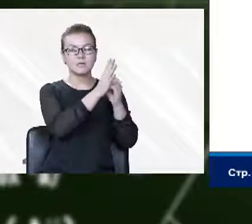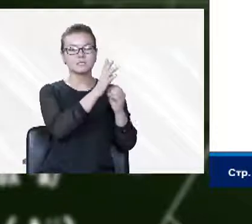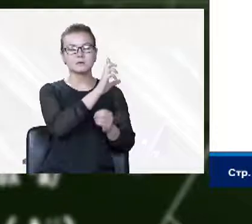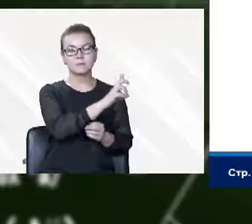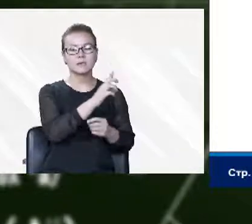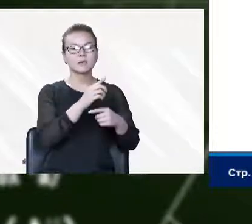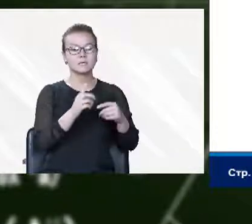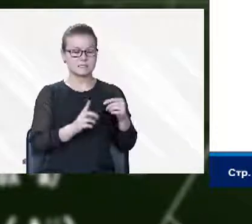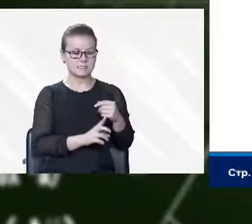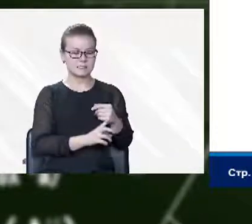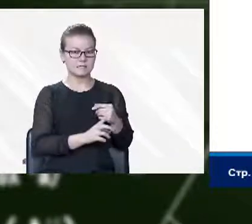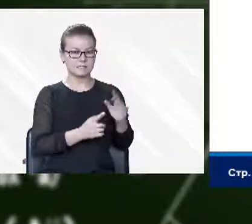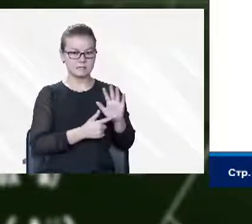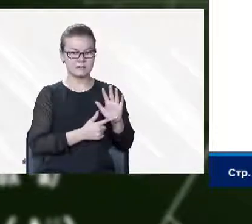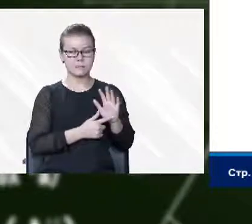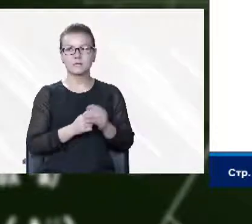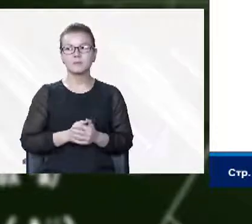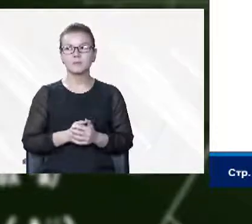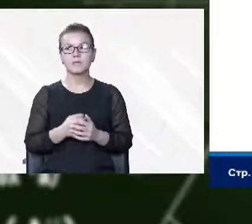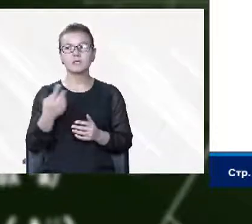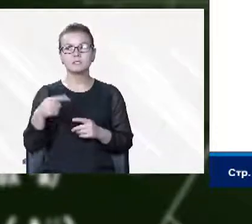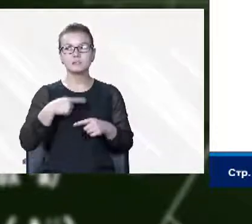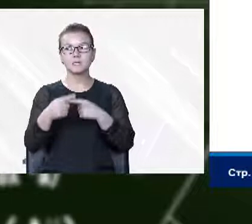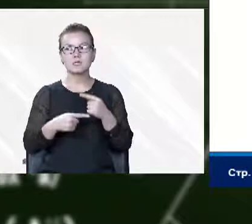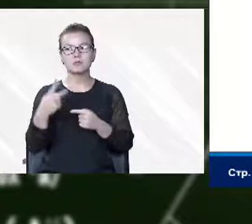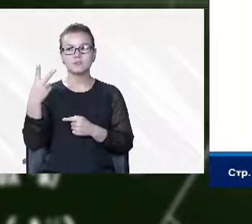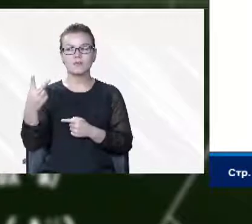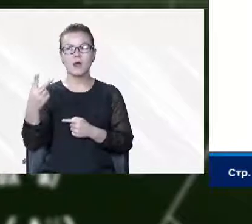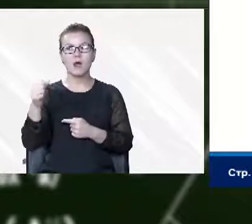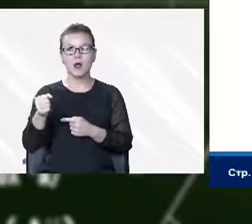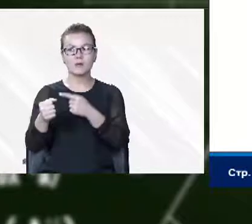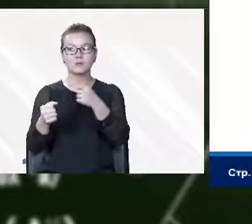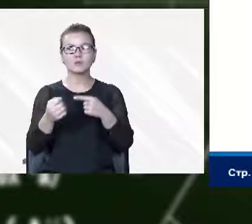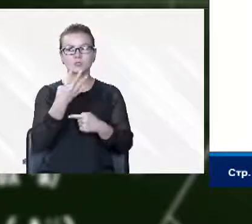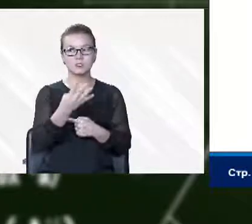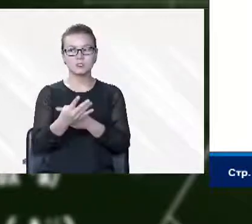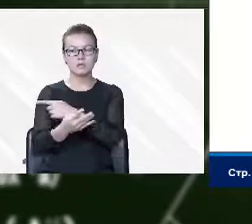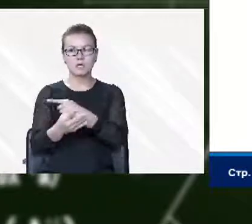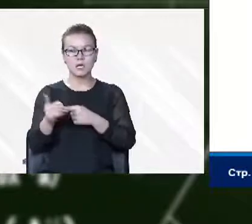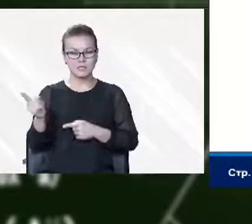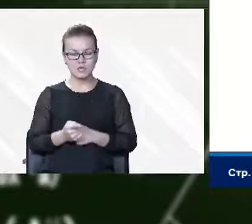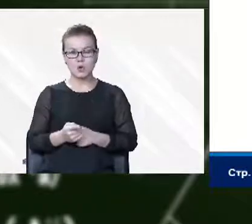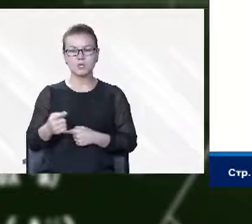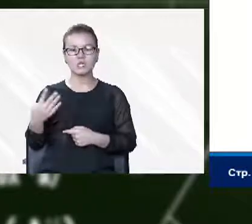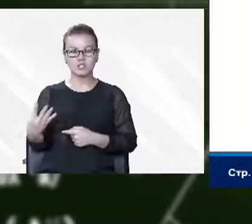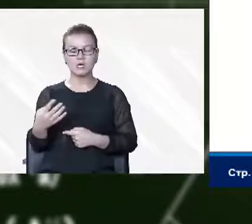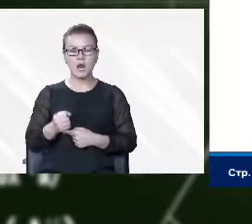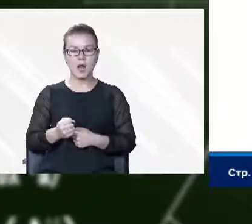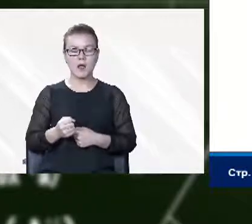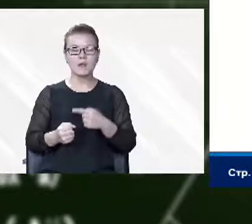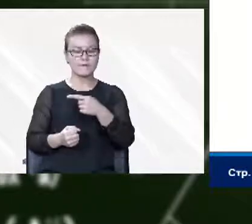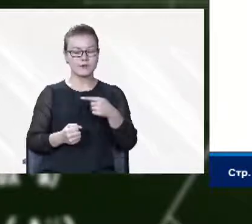Следующее действие. Вычтем 2a минус 4 деленное на 4a. Из этой